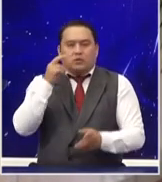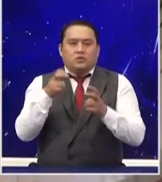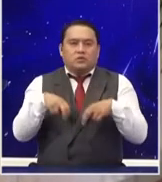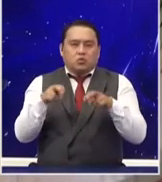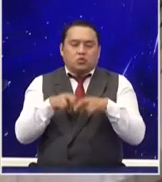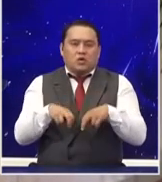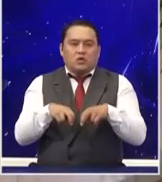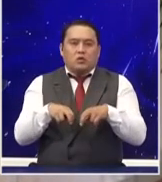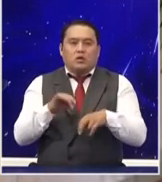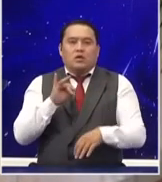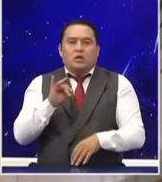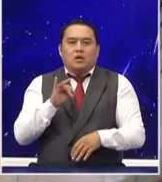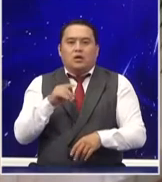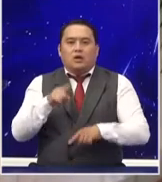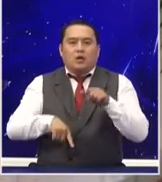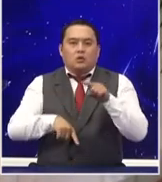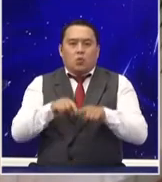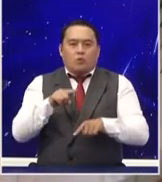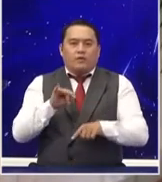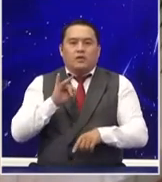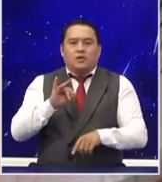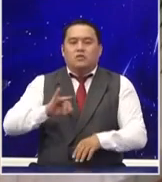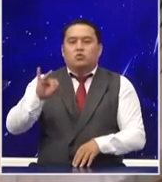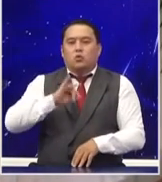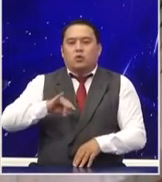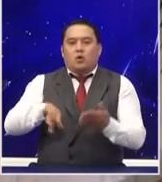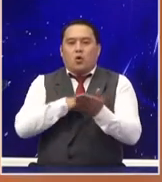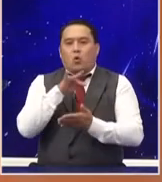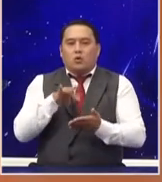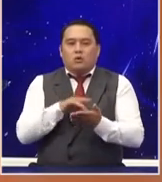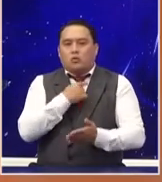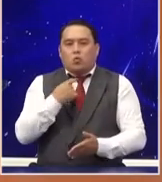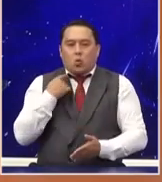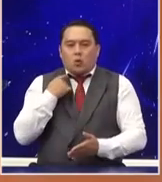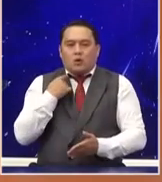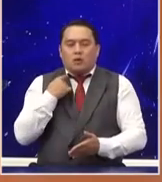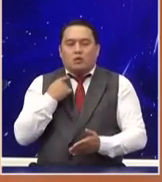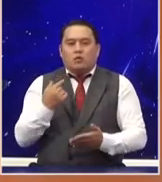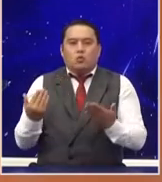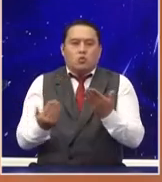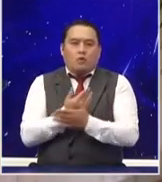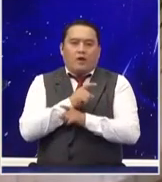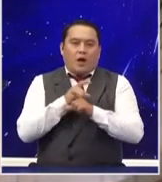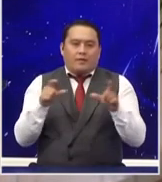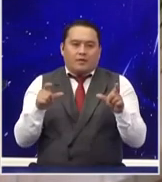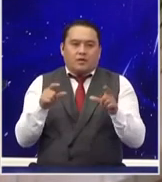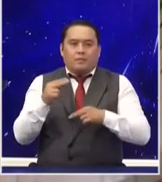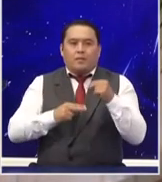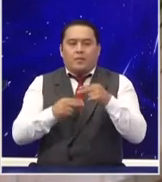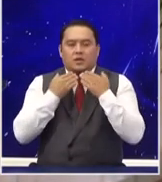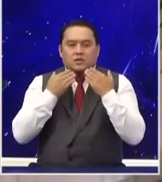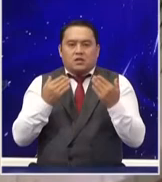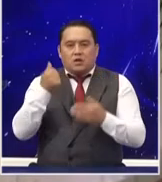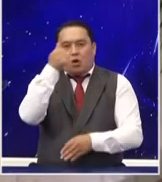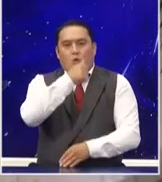изучению родного края, именно истории города Талдықорғана. Книга запечатлела новые объекты, которые были воздвигнуты в последние